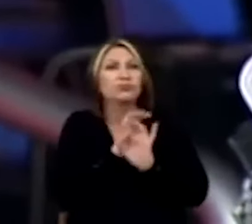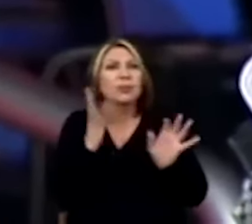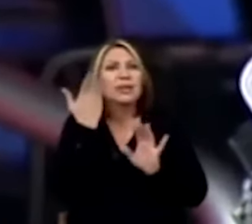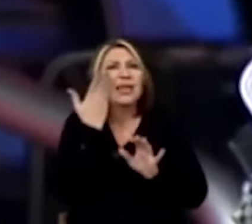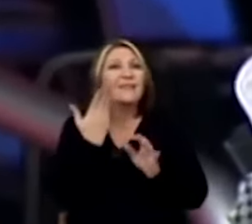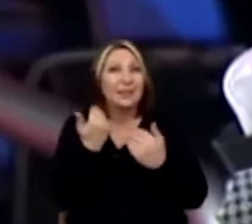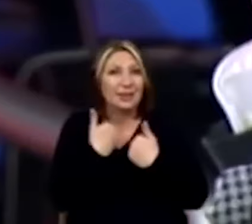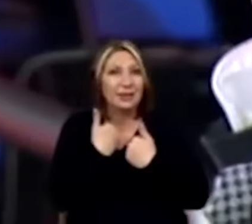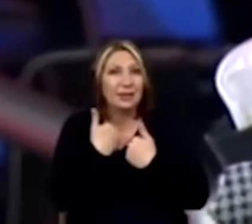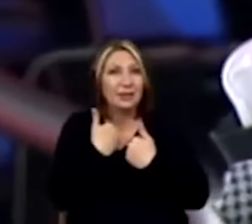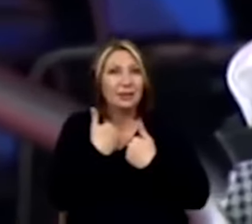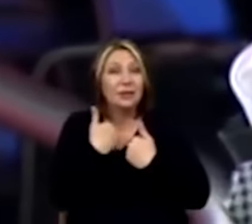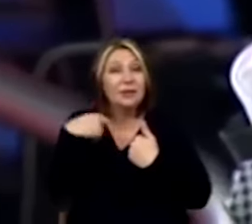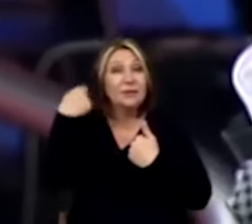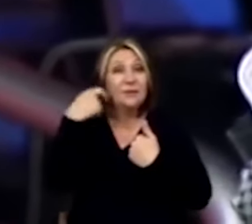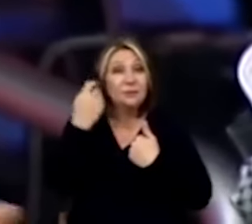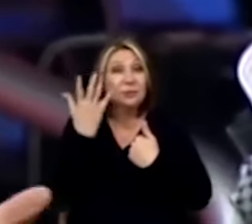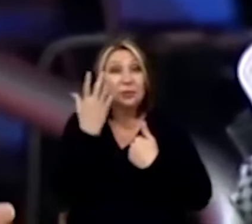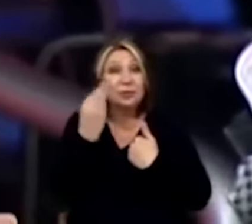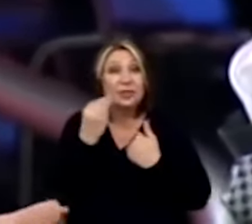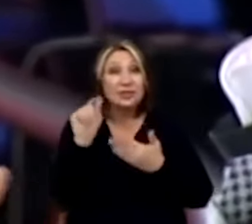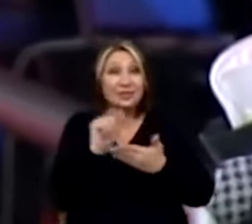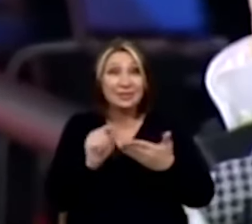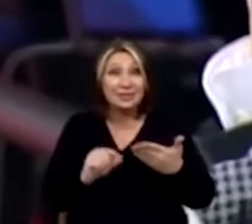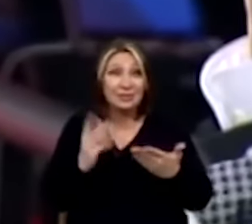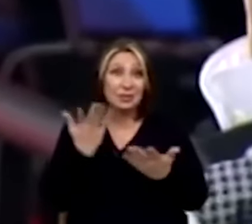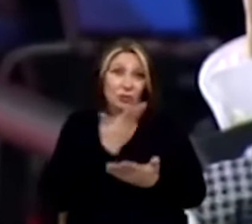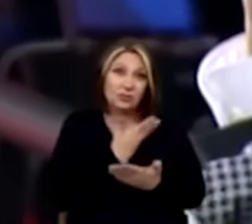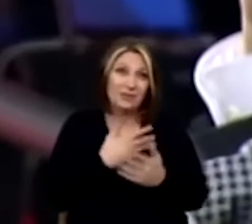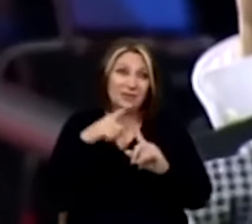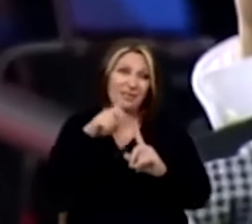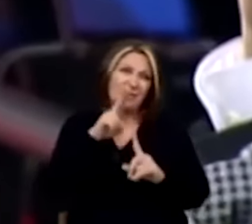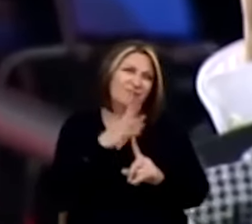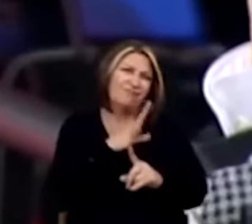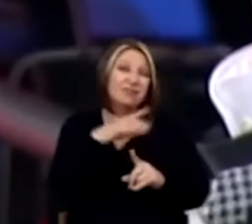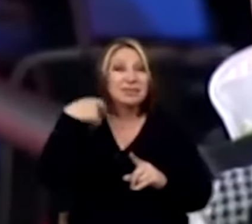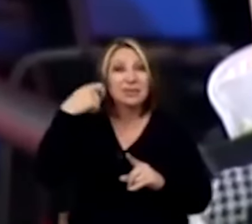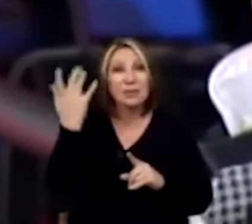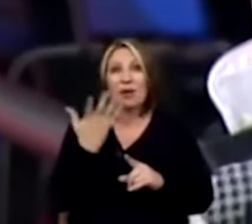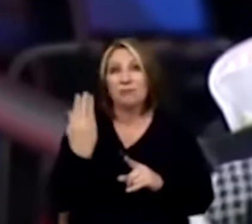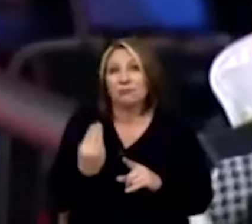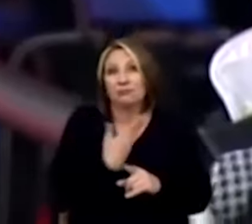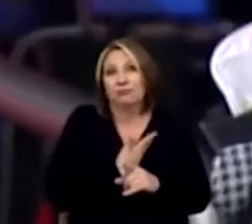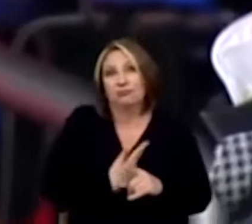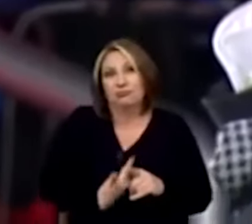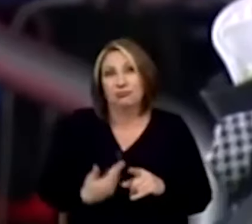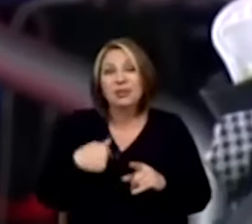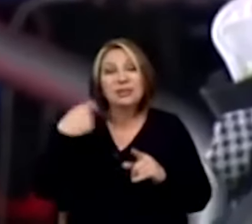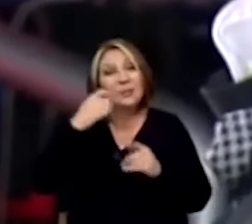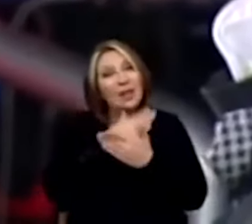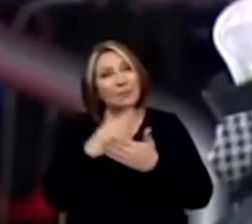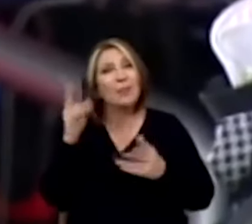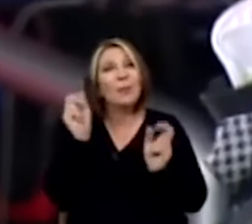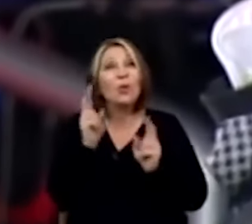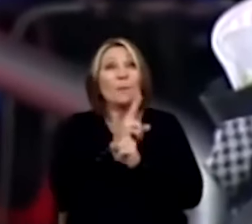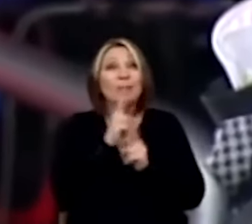çok keyifliydi. Filmi çok daha, sinema sektörünü daha çok sevdim televizyondan açıkçası. Yani sinema her daim olsun istiyorum. Ve